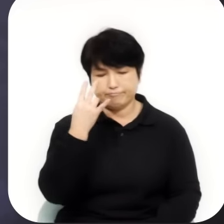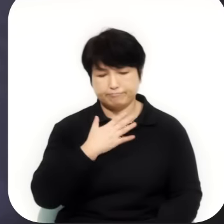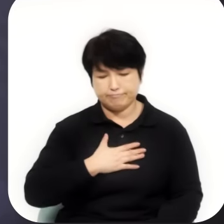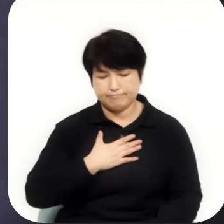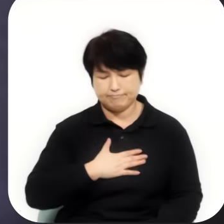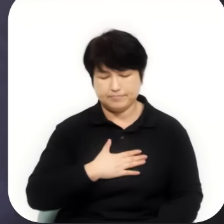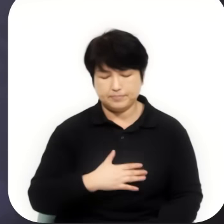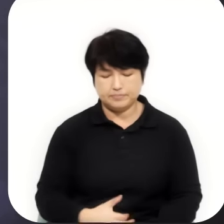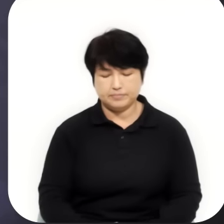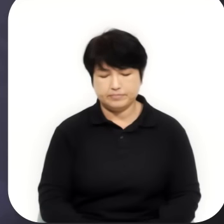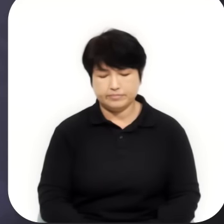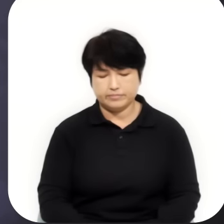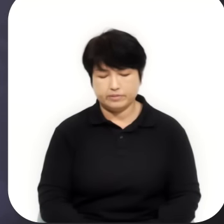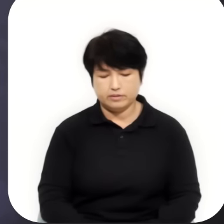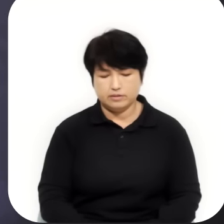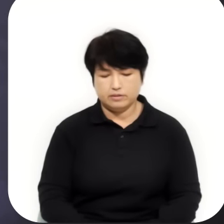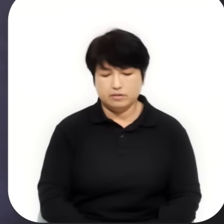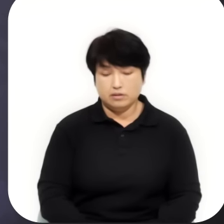네, 알겠습니다.